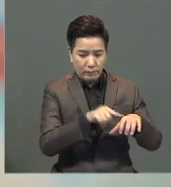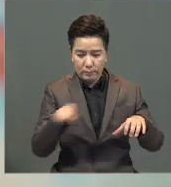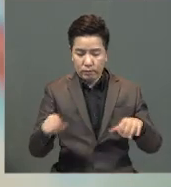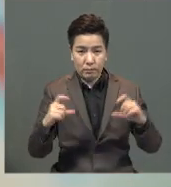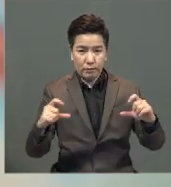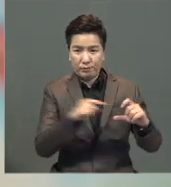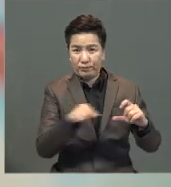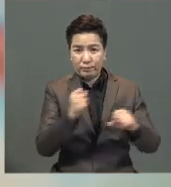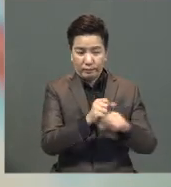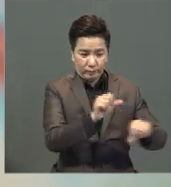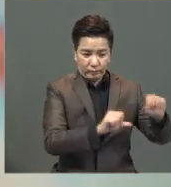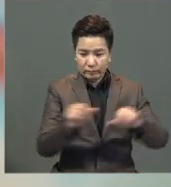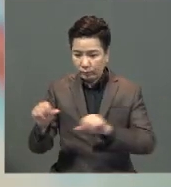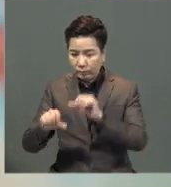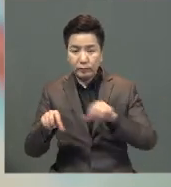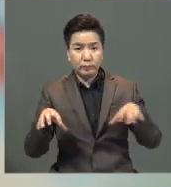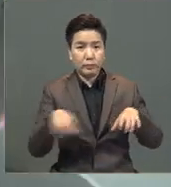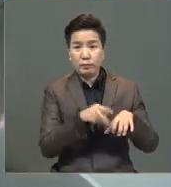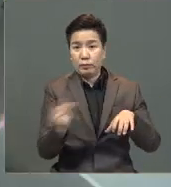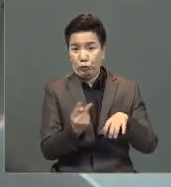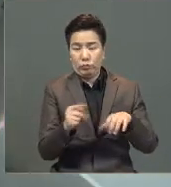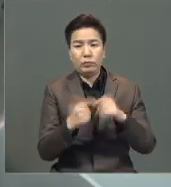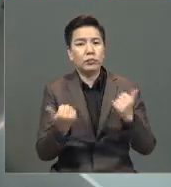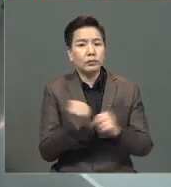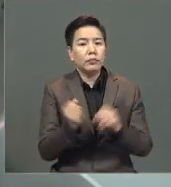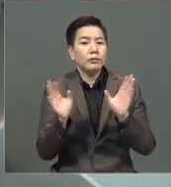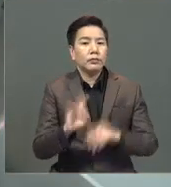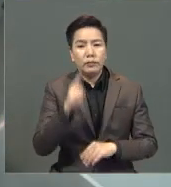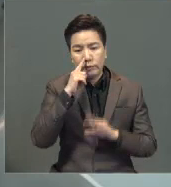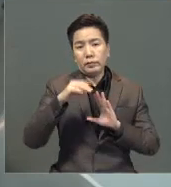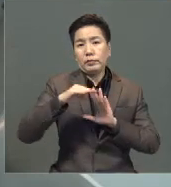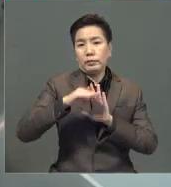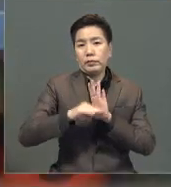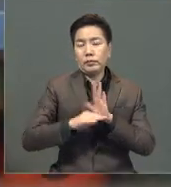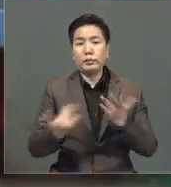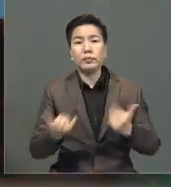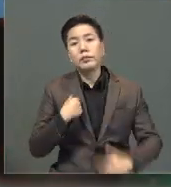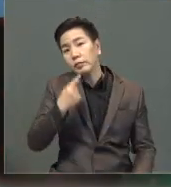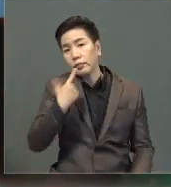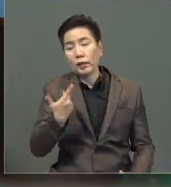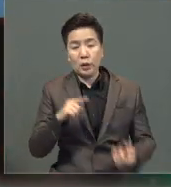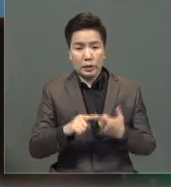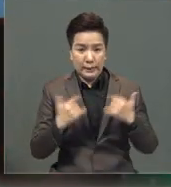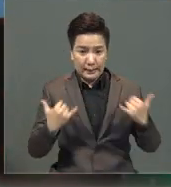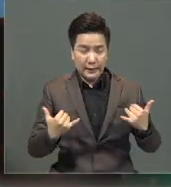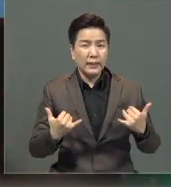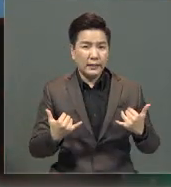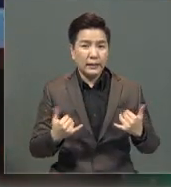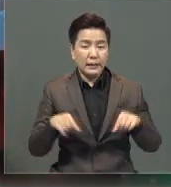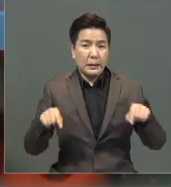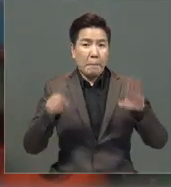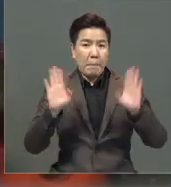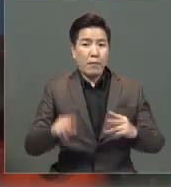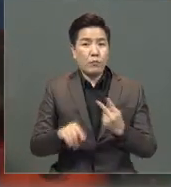วัคซีนสองชนิดเนี่ยที่คุณนครบอกเนี่ยค่ะทำยังไงละกันตอนนี้เป็นยังไงบ้างก็บอกว่าคงบอกว่าในกับว่า